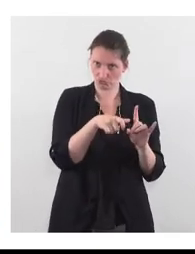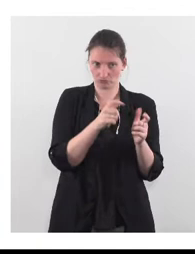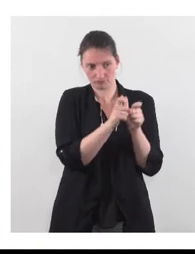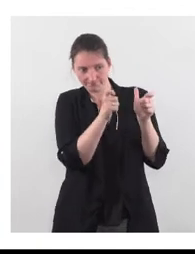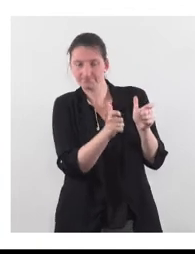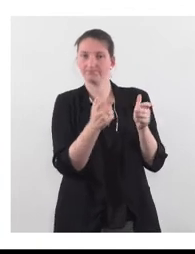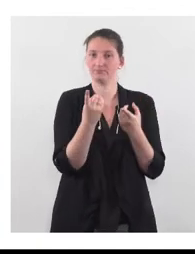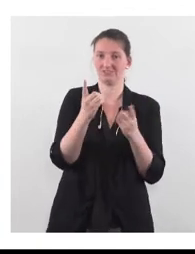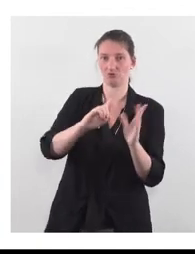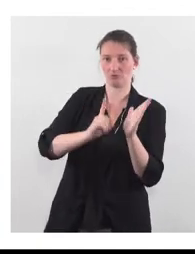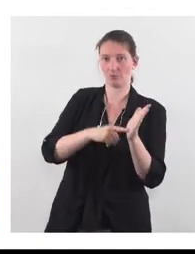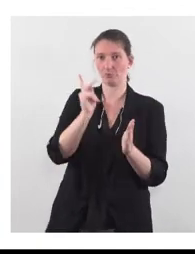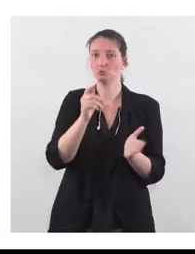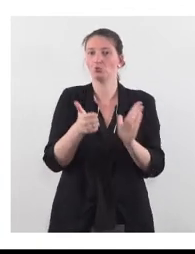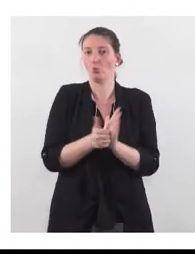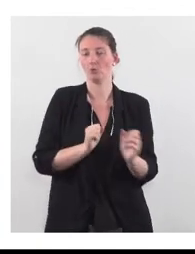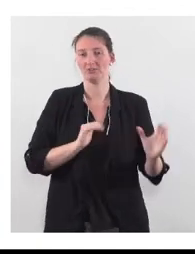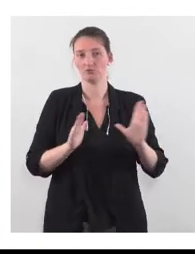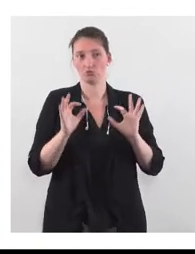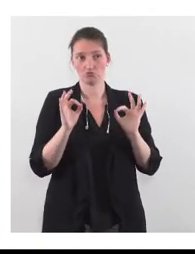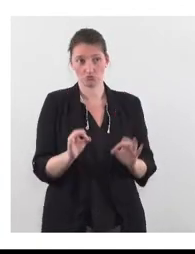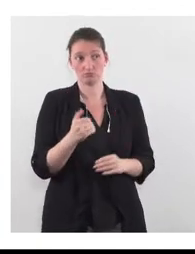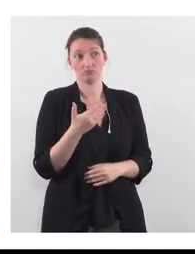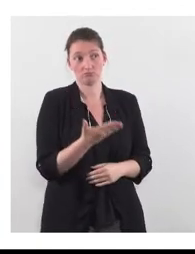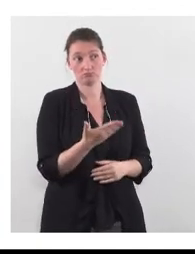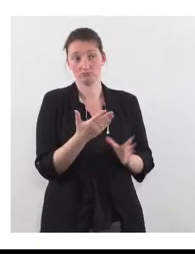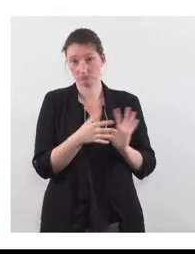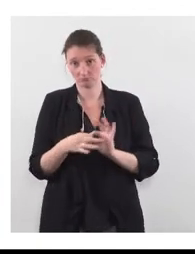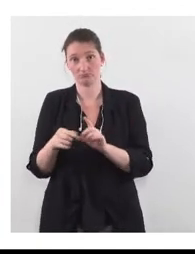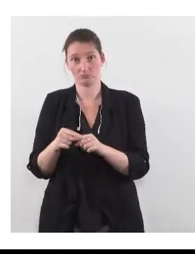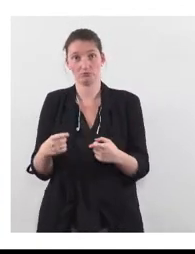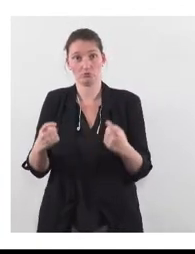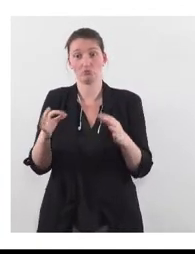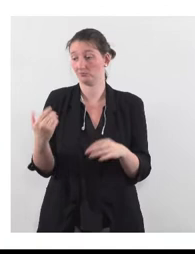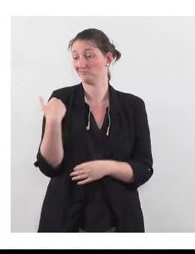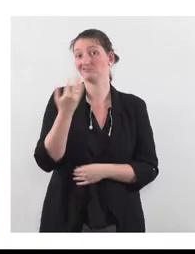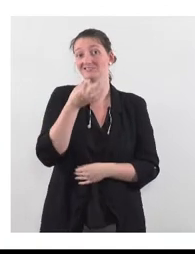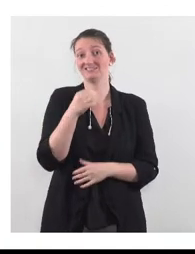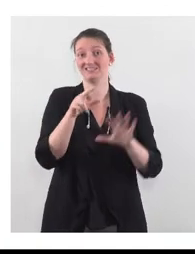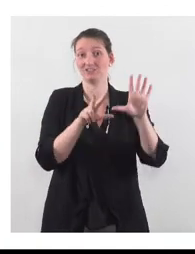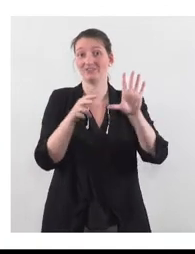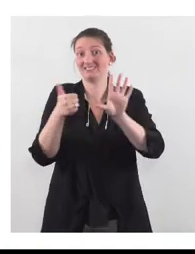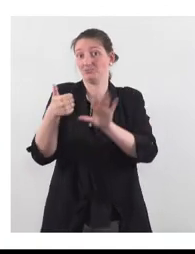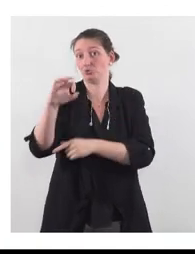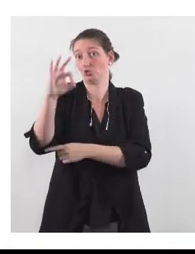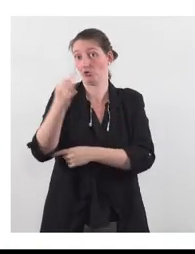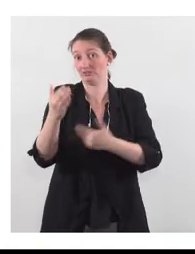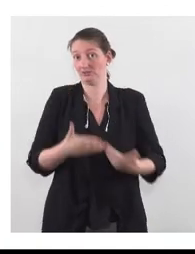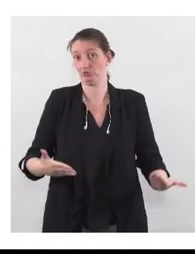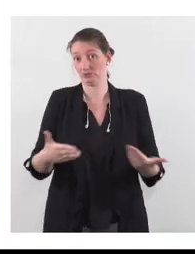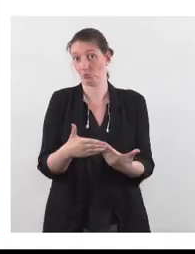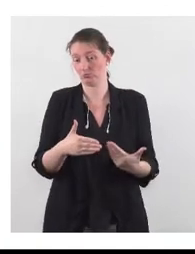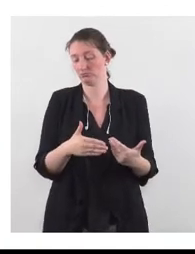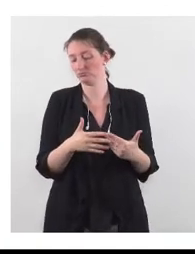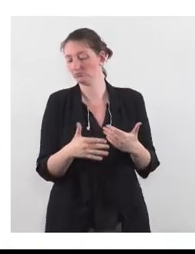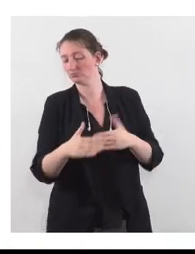par le contentieux, comme vous l'aviez énoncé, Madame la Défenseure des droits, 86% des cas finalement sont